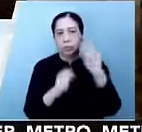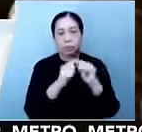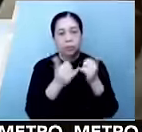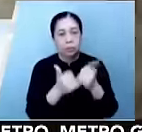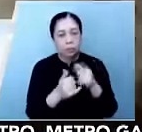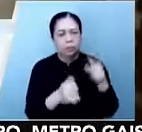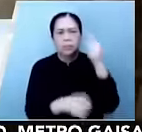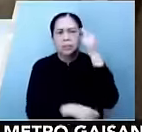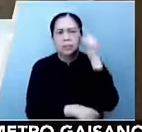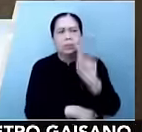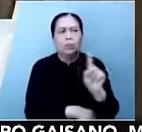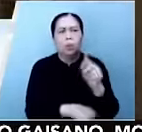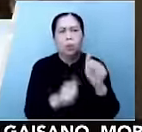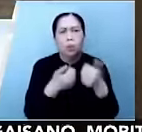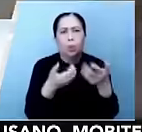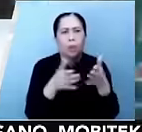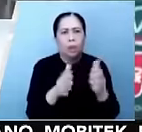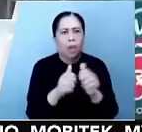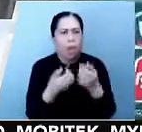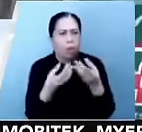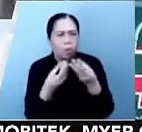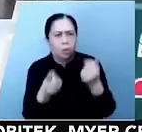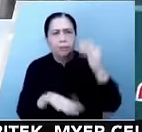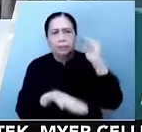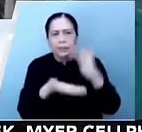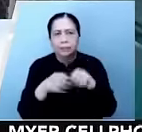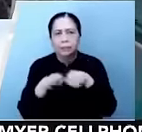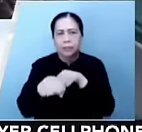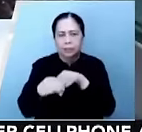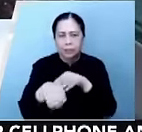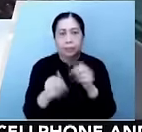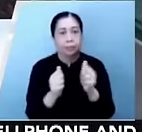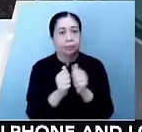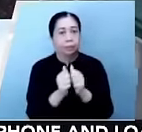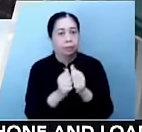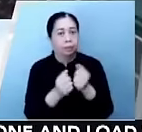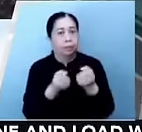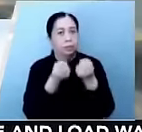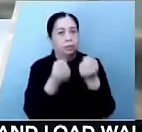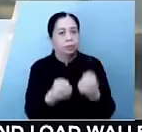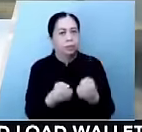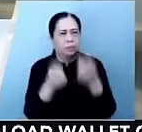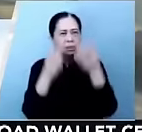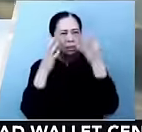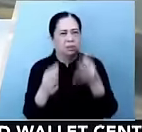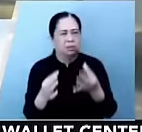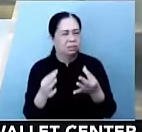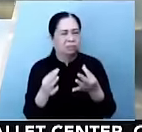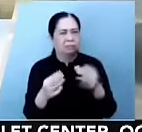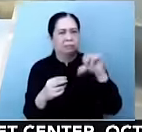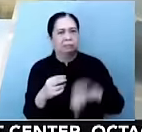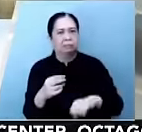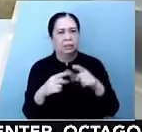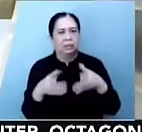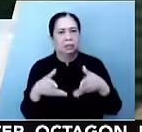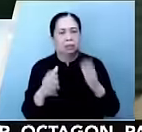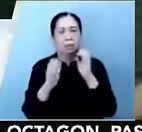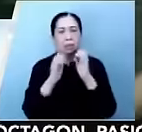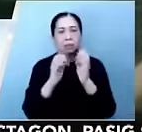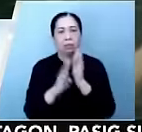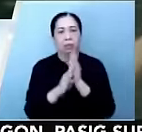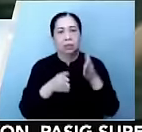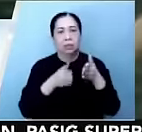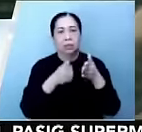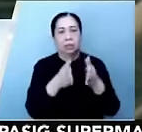mga paraan para mabawasan ng traffic. Kabilang sa mga mungkahi pero na desisyon ng diobra ang payagan sa EDSA bus lane, ang mga